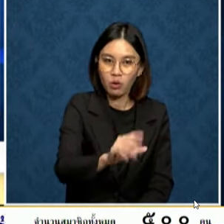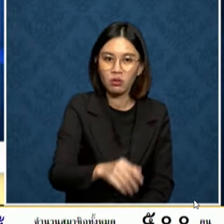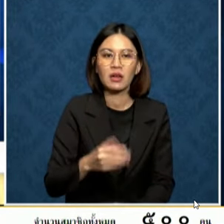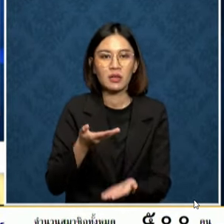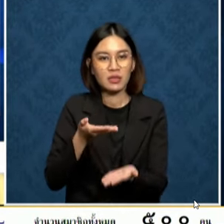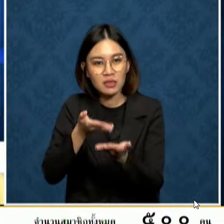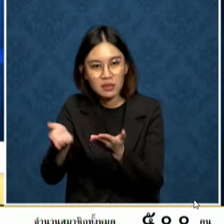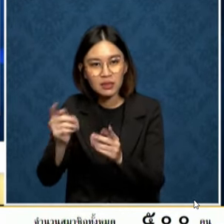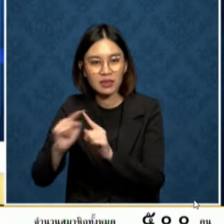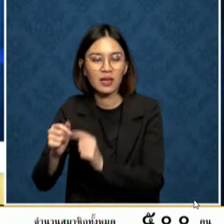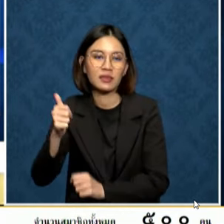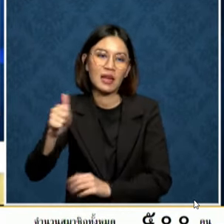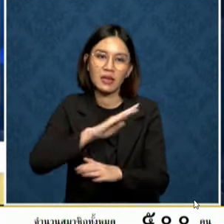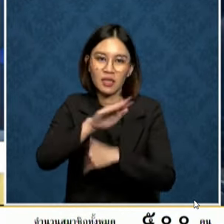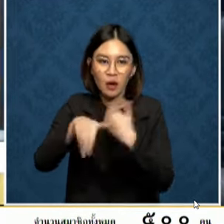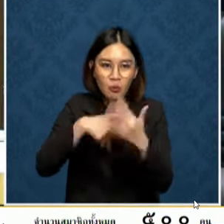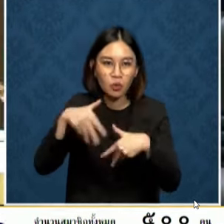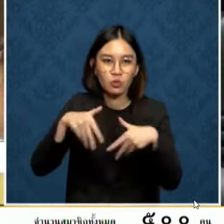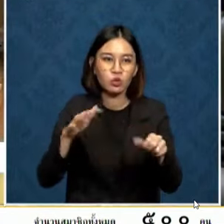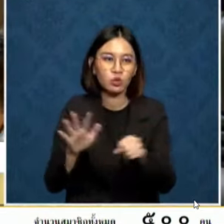อย่างนี้แะจะฝาก